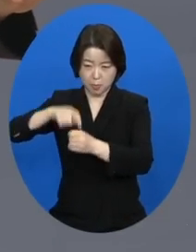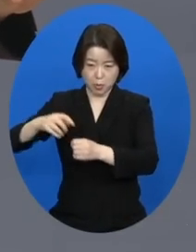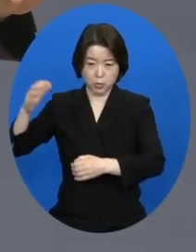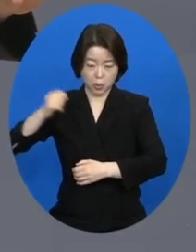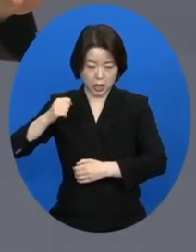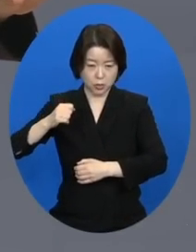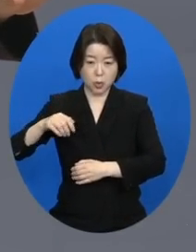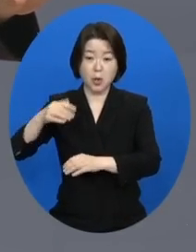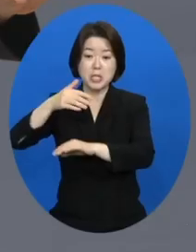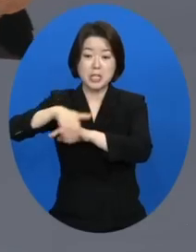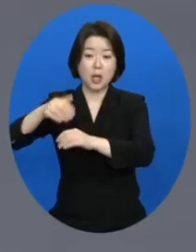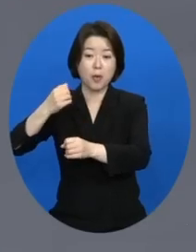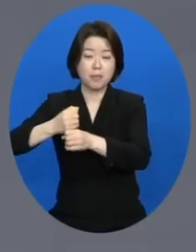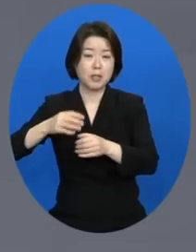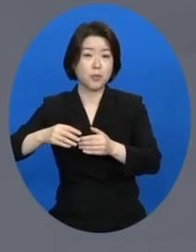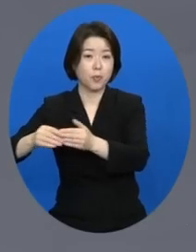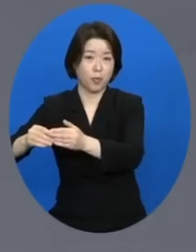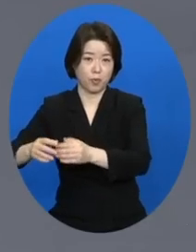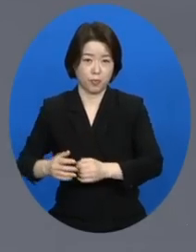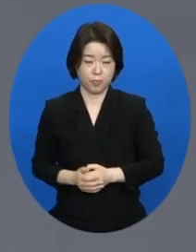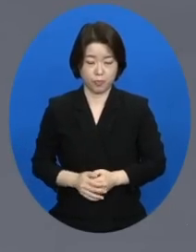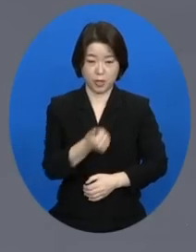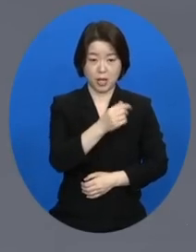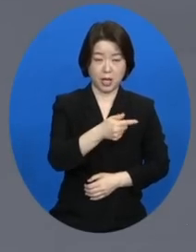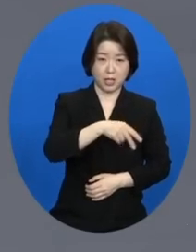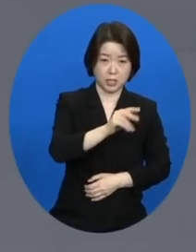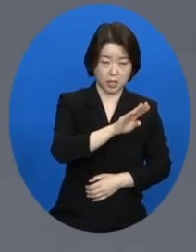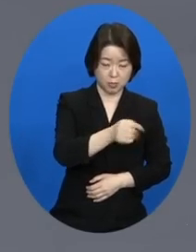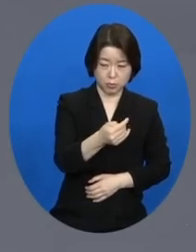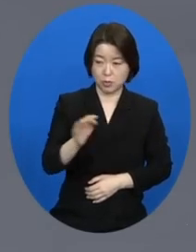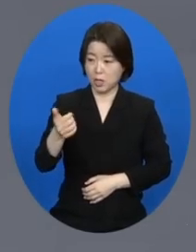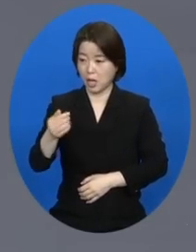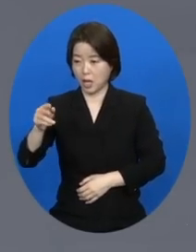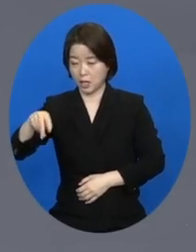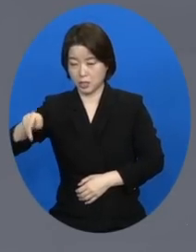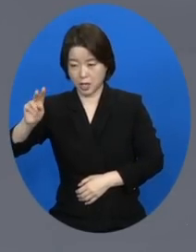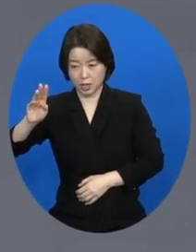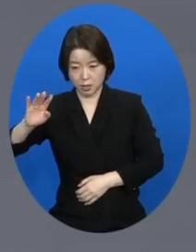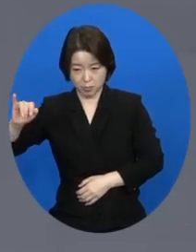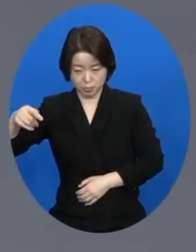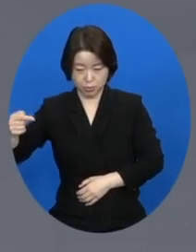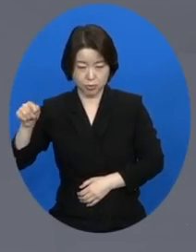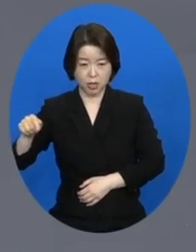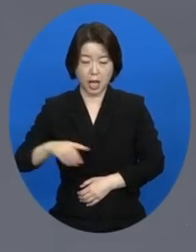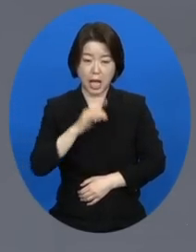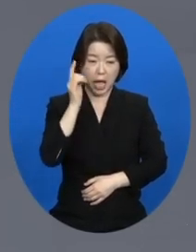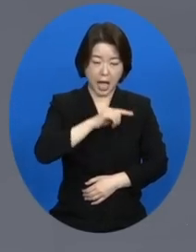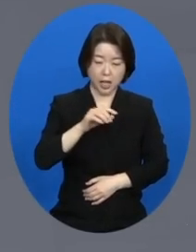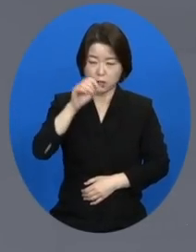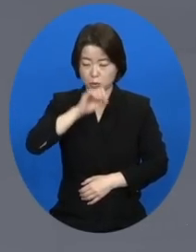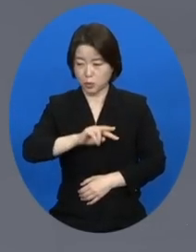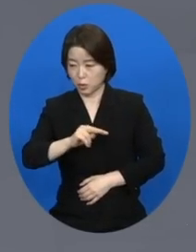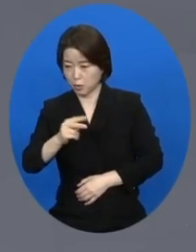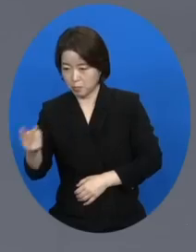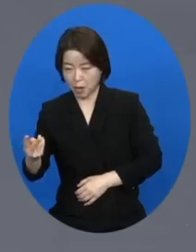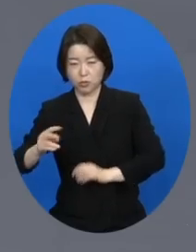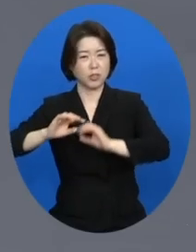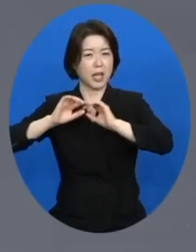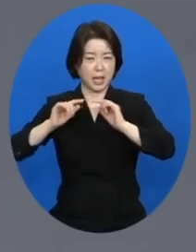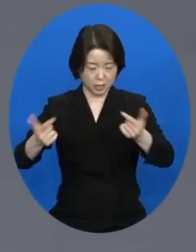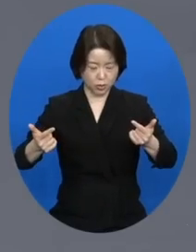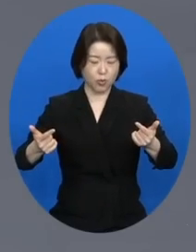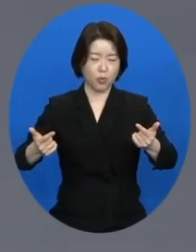하셨다. 하샤브가 동시에 두 개가 나와요. 악을 선으로 바꾸신 게 아니고,